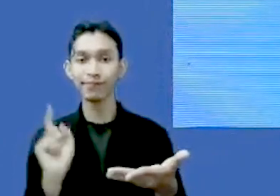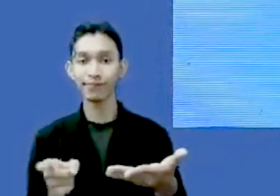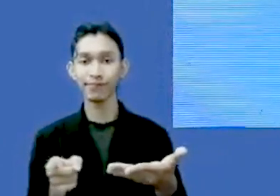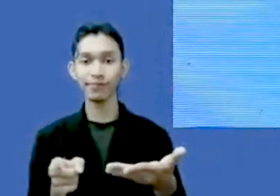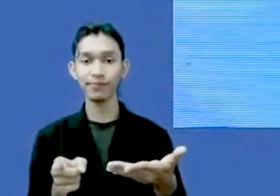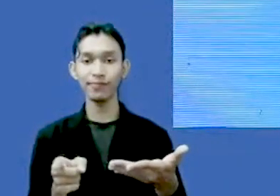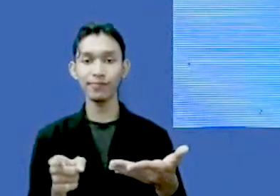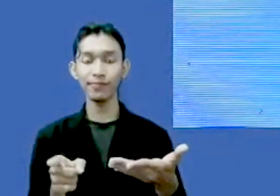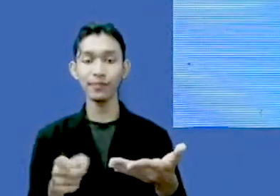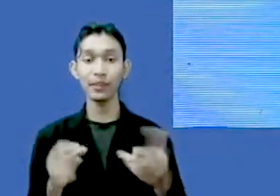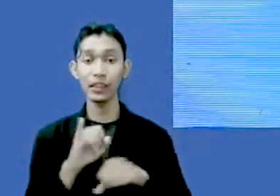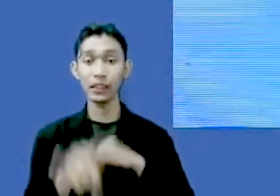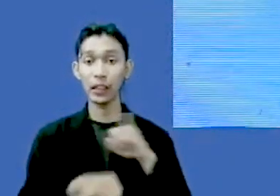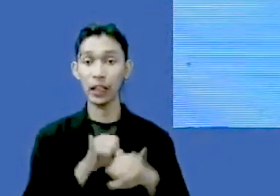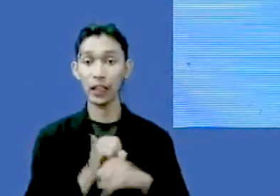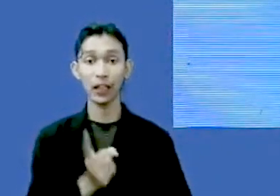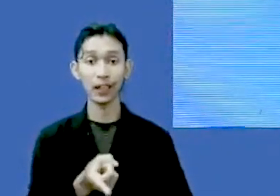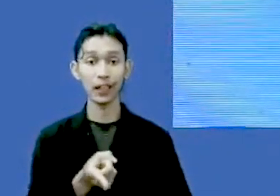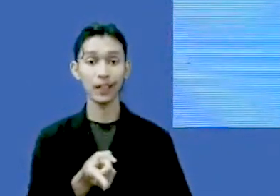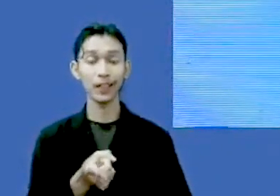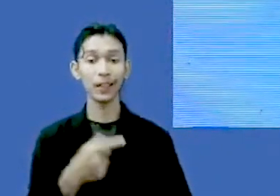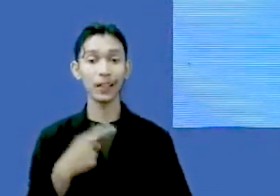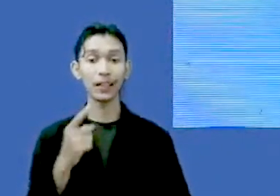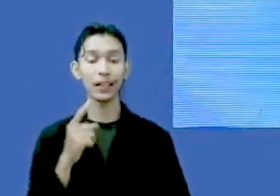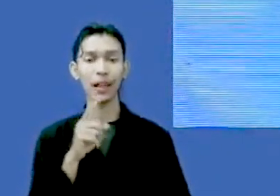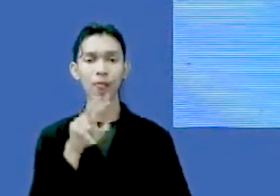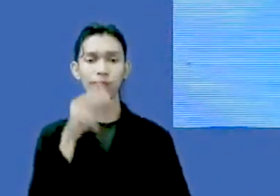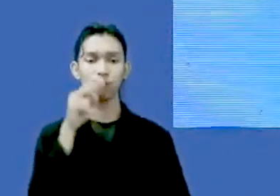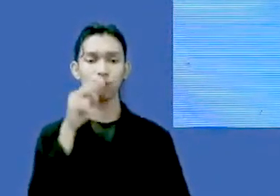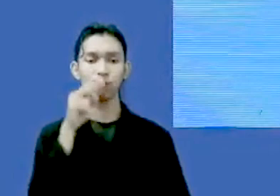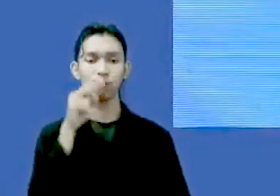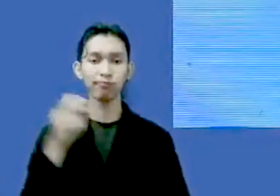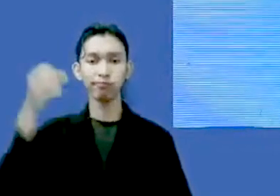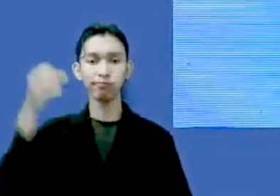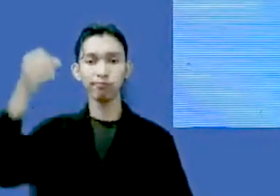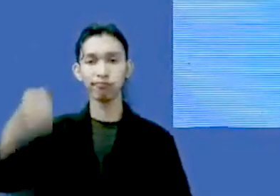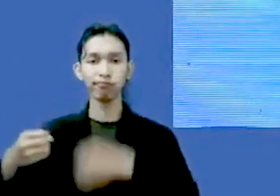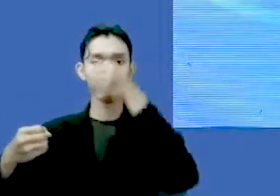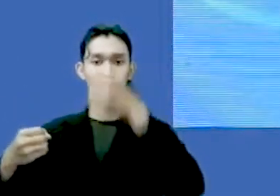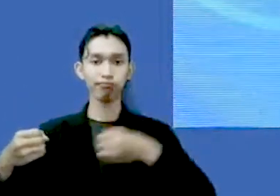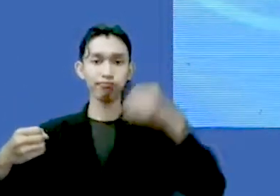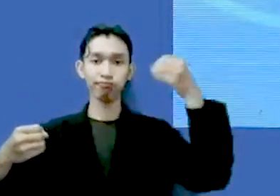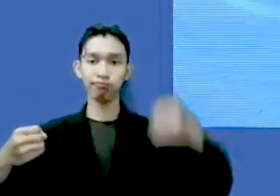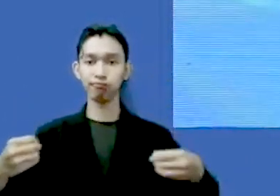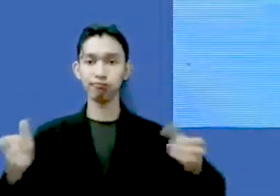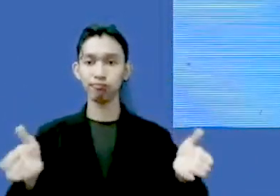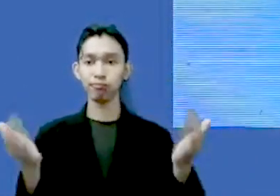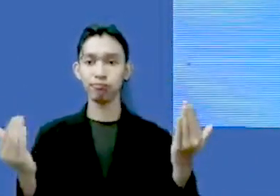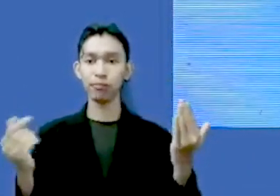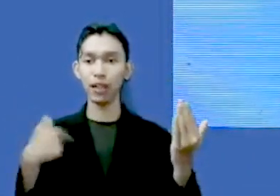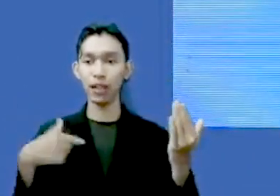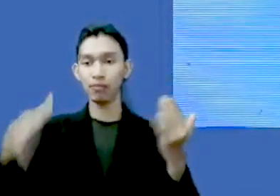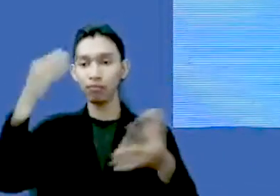Hai internetnya ada kita memastikan pilar-pilar nya berdiri yang pertama literasi